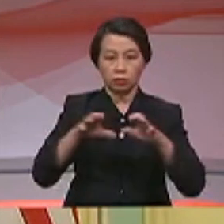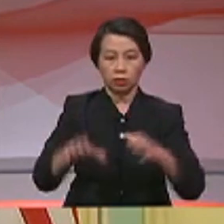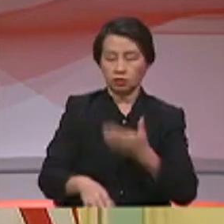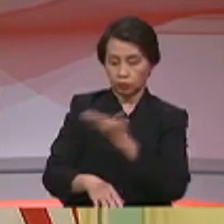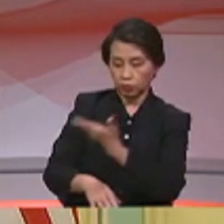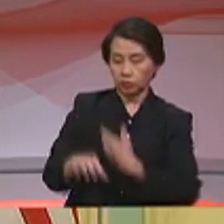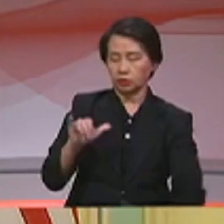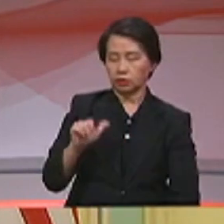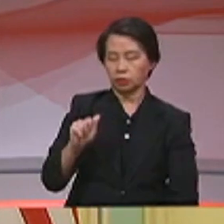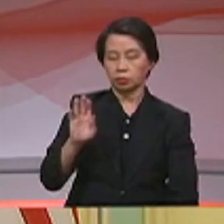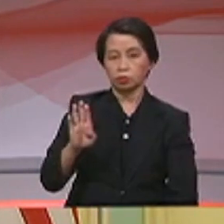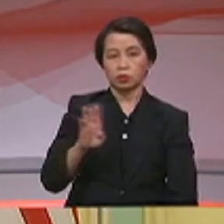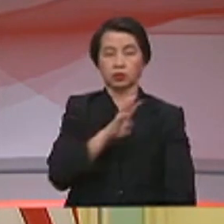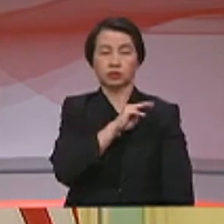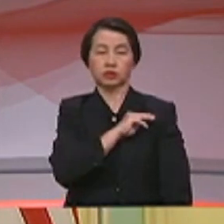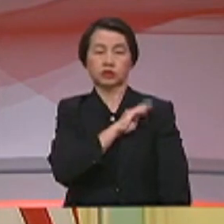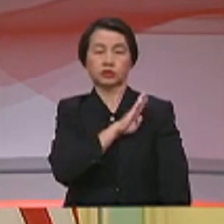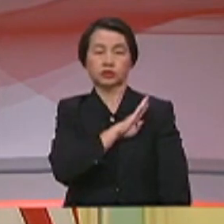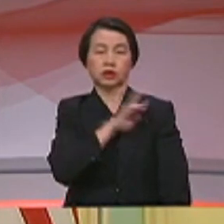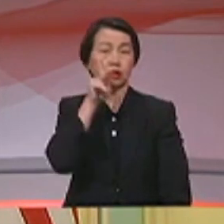Yang Amat Berhormat Menteri Besar Kedah.